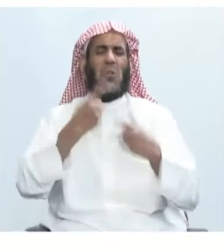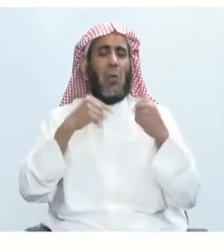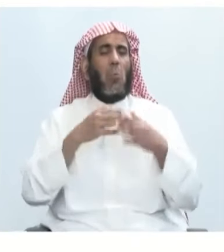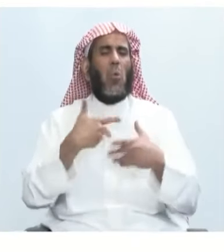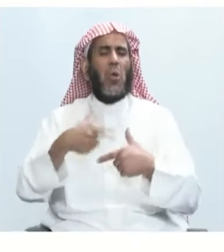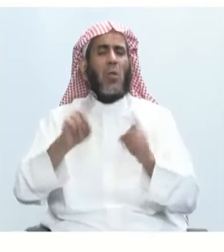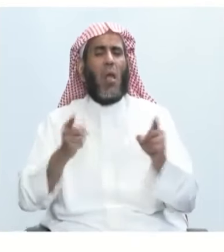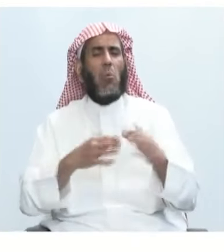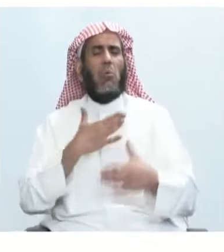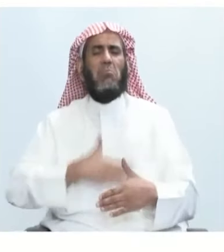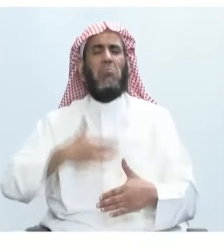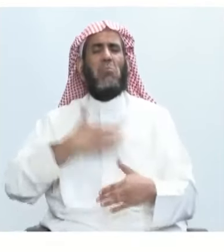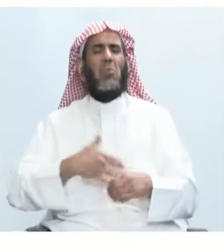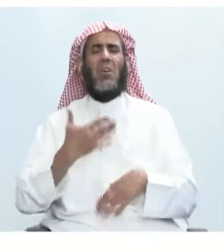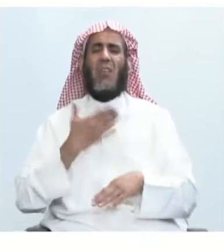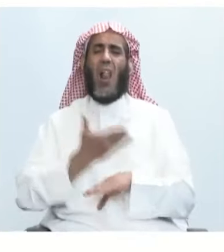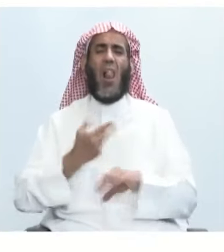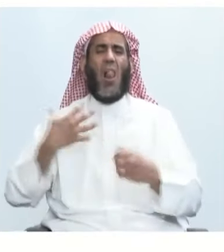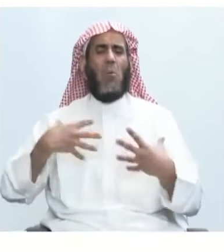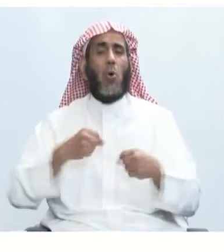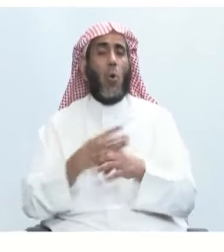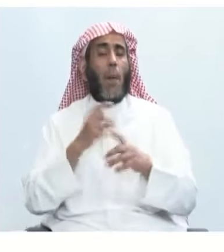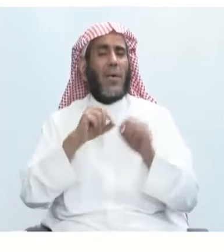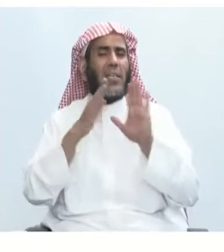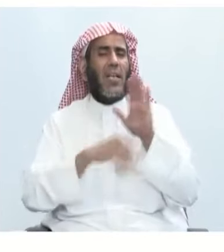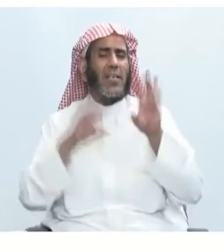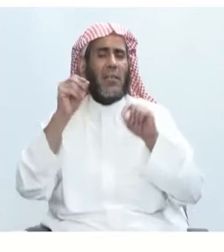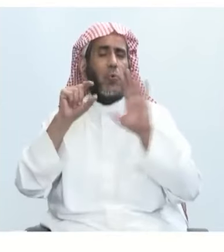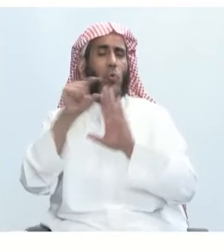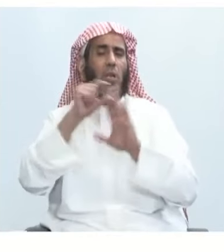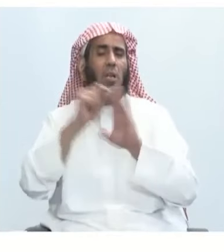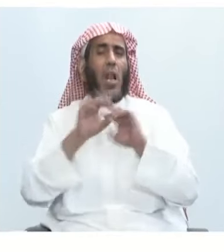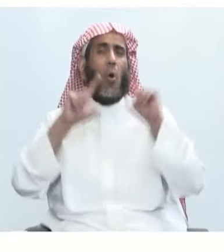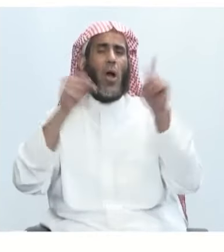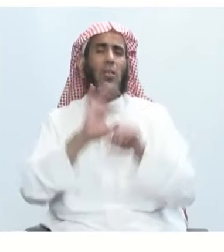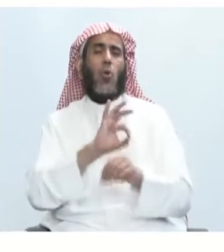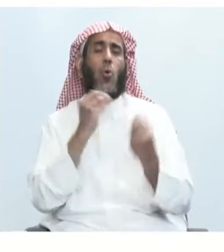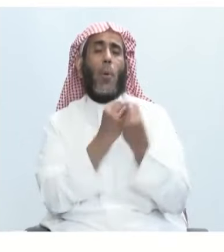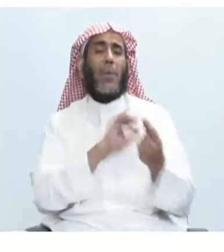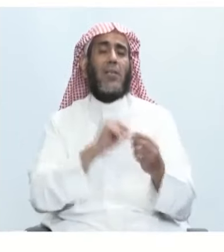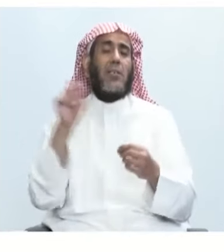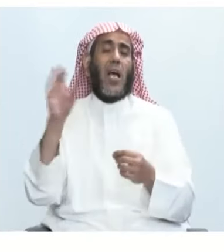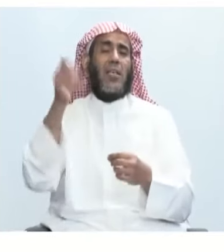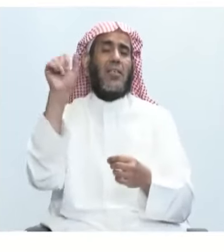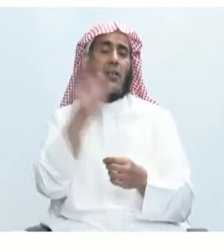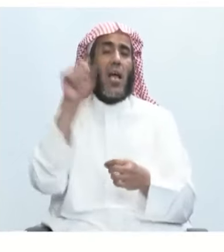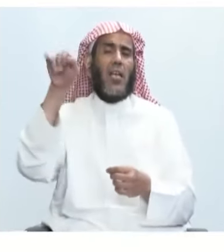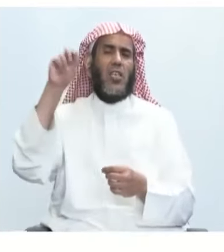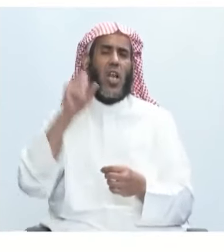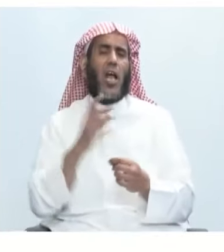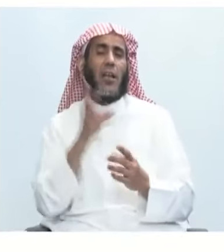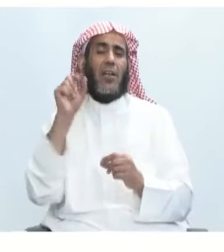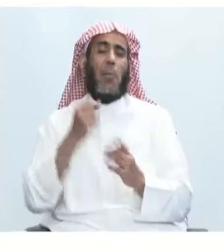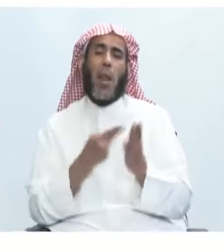مضت الايام وانا اصبر واتالم هنا مطلع قصه قصيره بعنوان لوحه الحب للقاص السعودي ناصر الحجيلان هنا